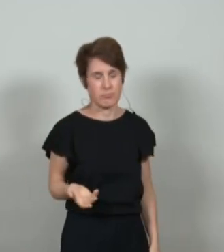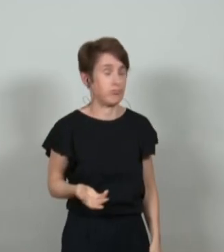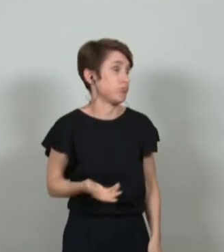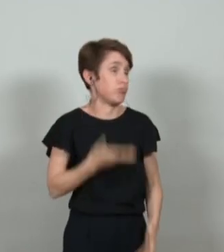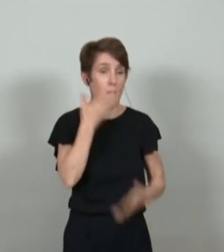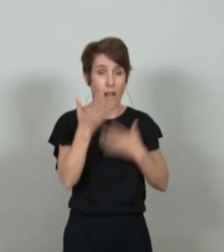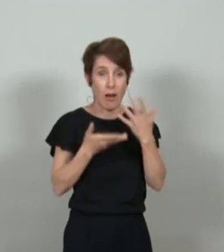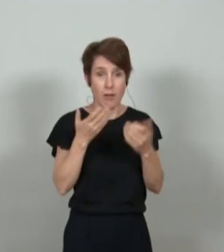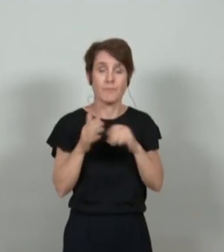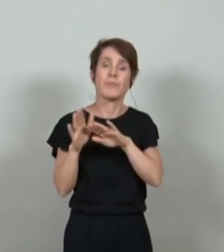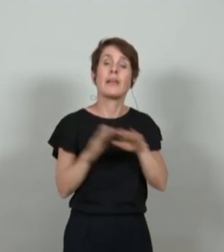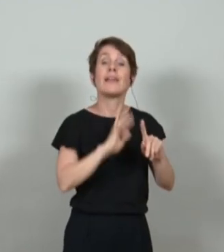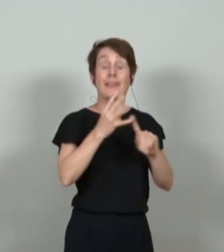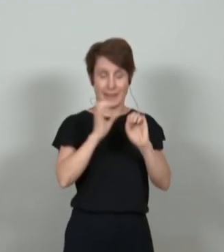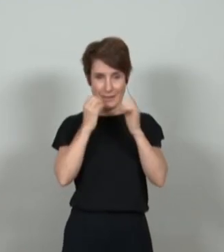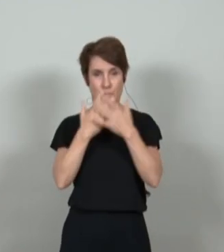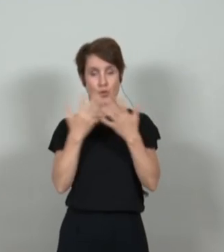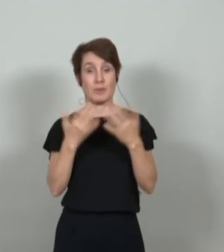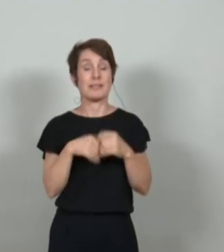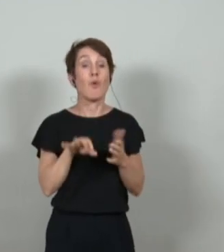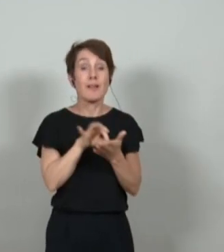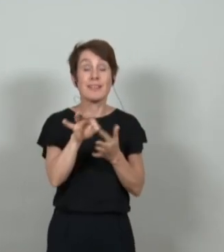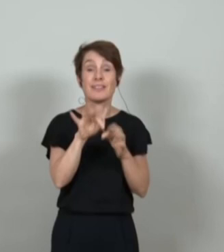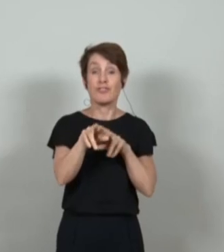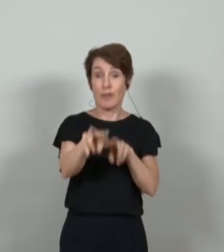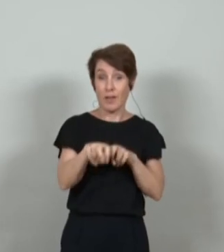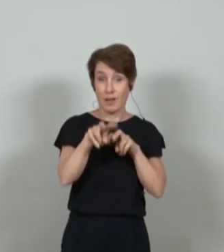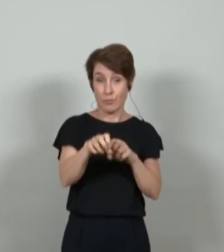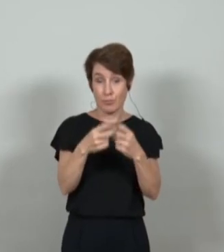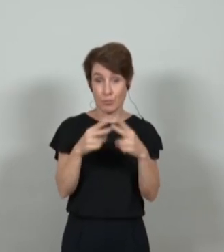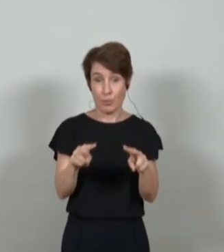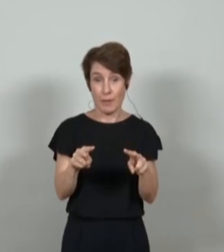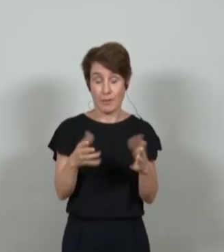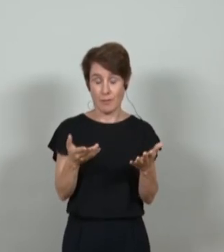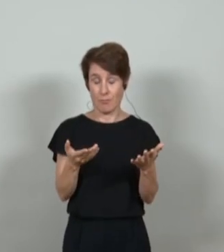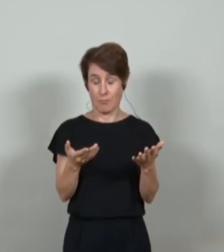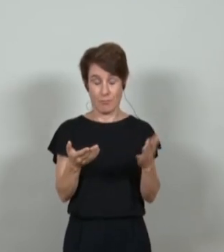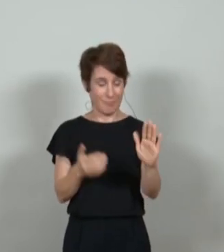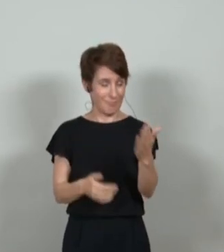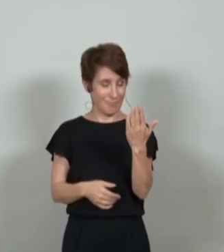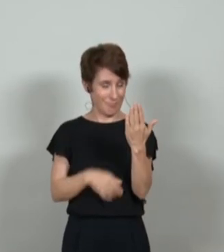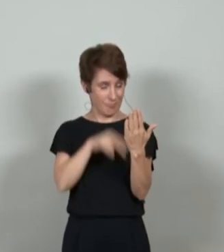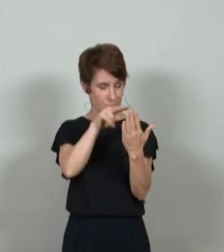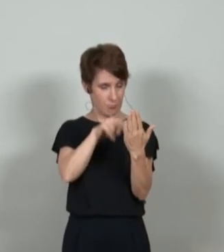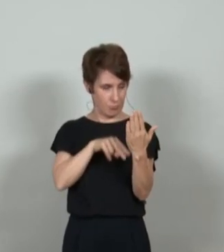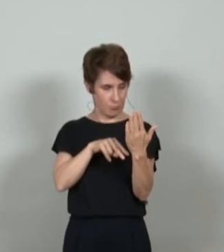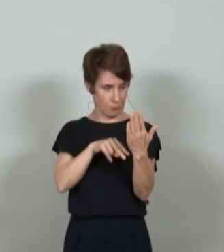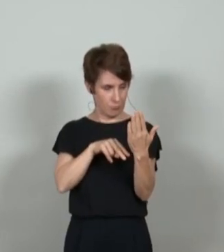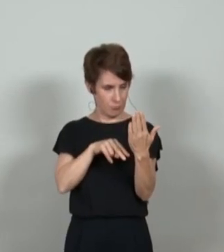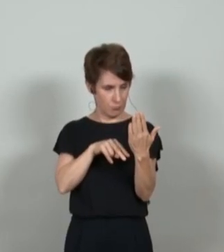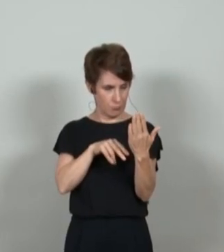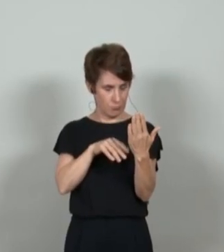votre stratégie d'agriculture urbaine semble décorréler du moins dans sa présentation de votre projet de sécurité sociale alimentaire